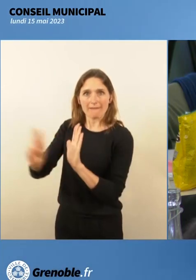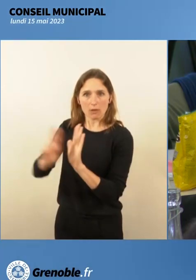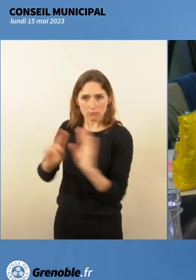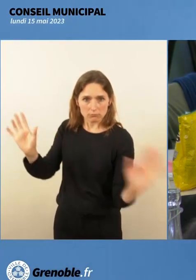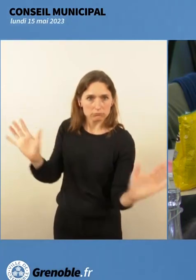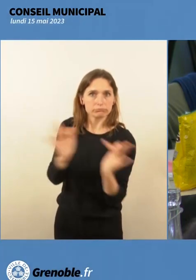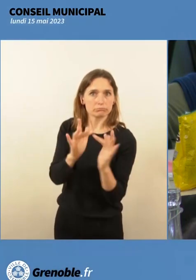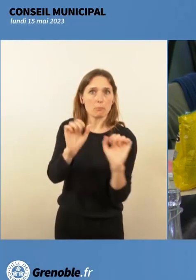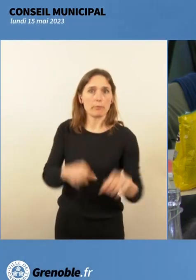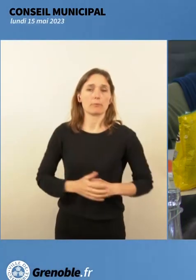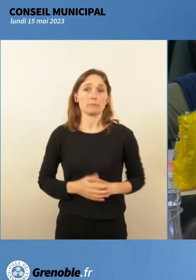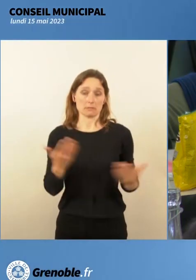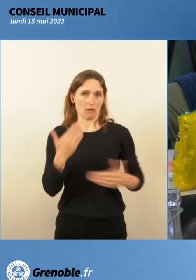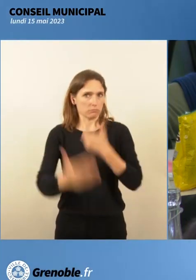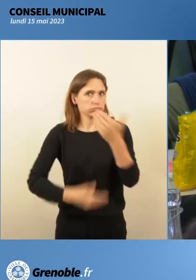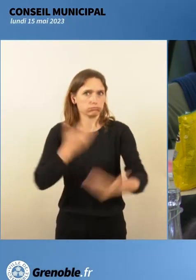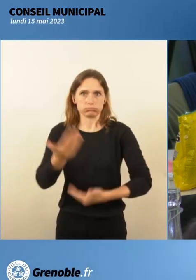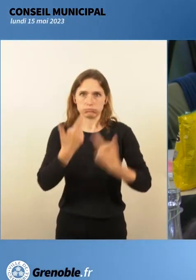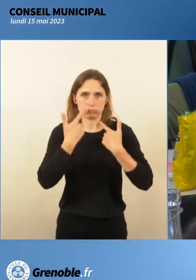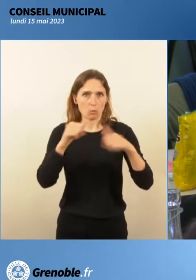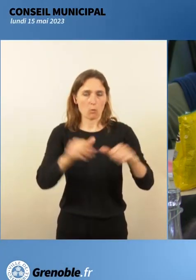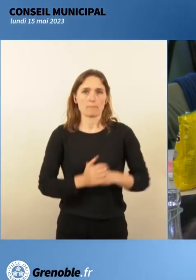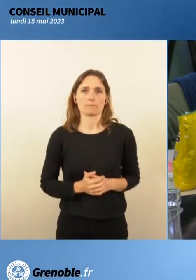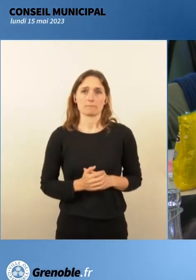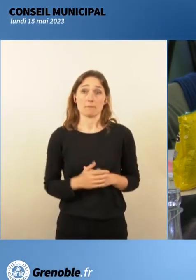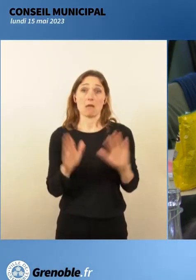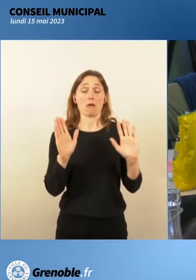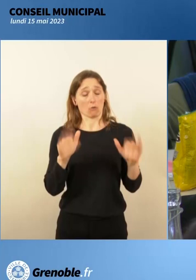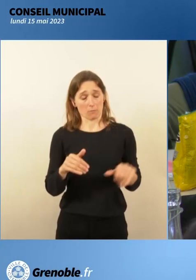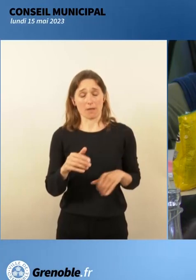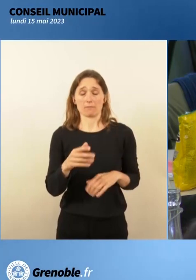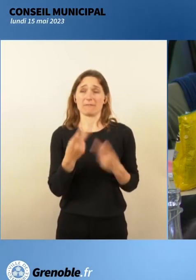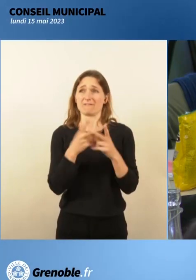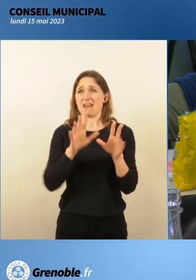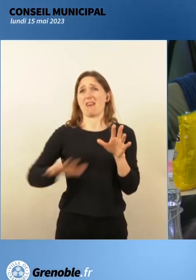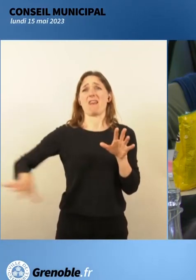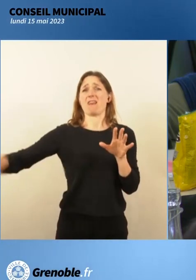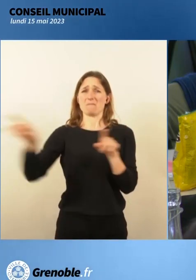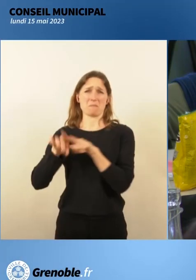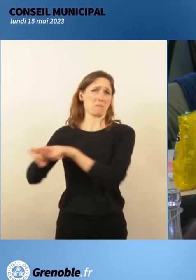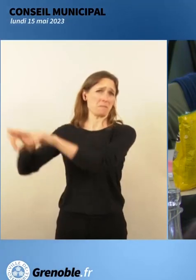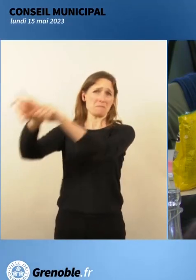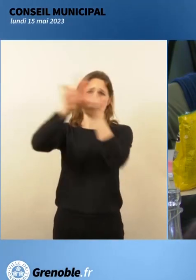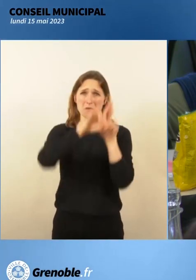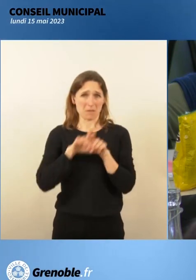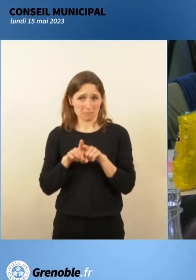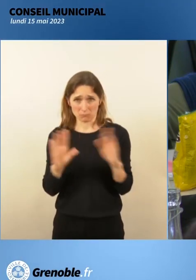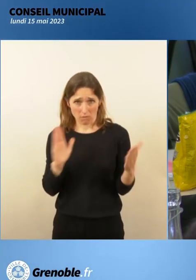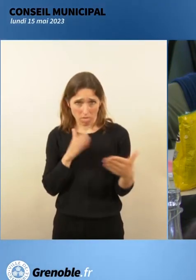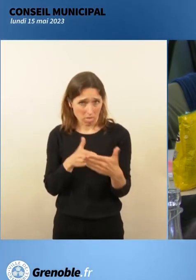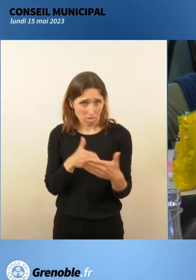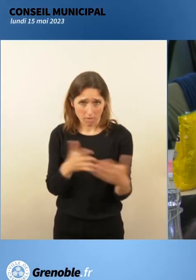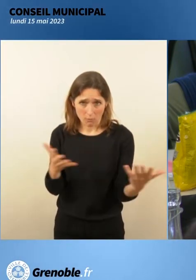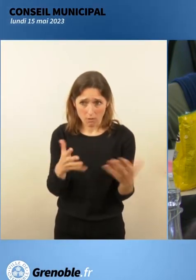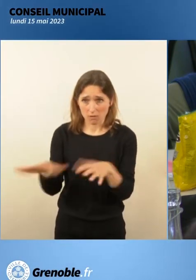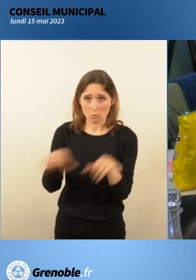progrès malgré cela c'est vrai nous sommes touchés comme toutes les villes ou toutes les communes de France par les difficultés par des difficultés